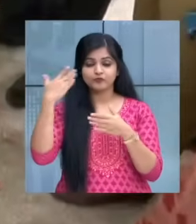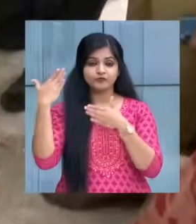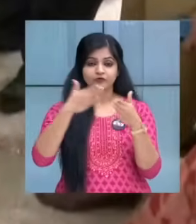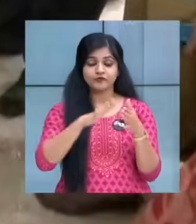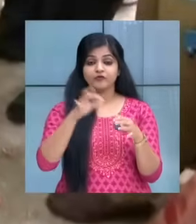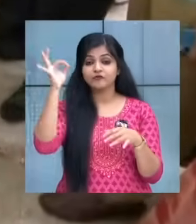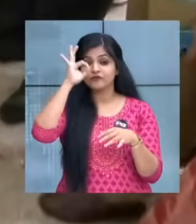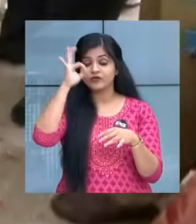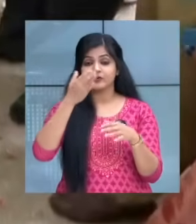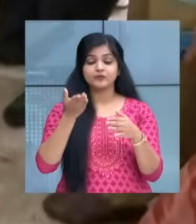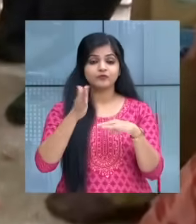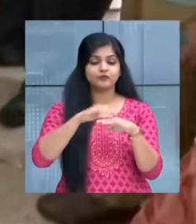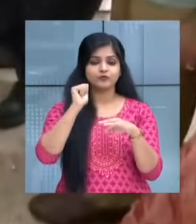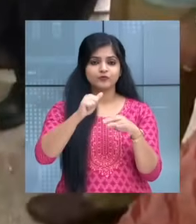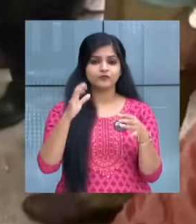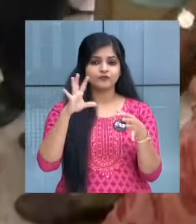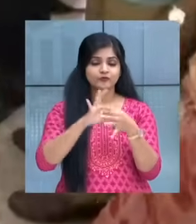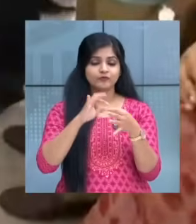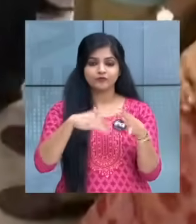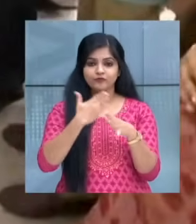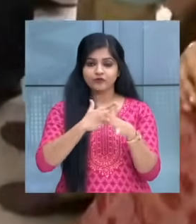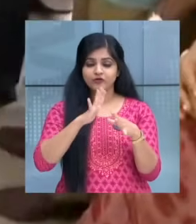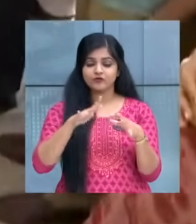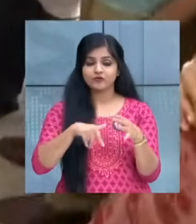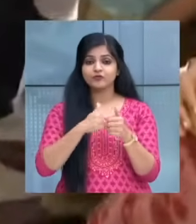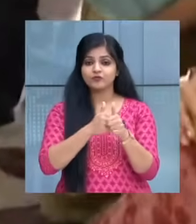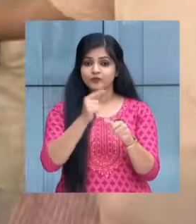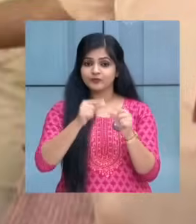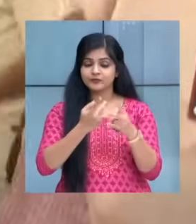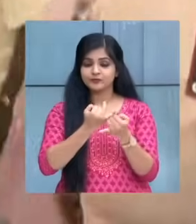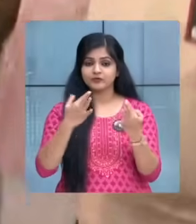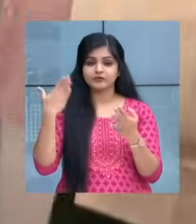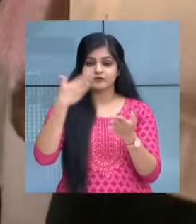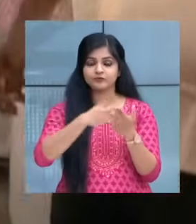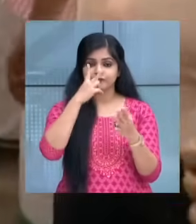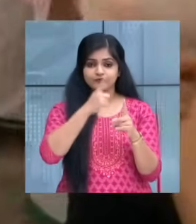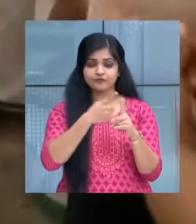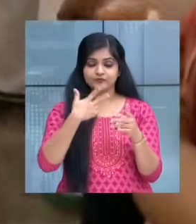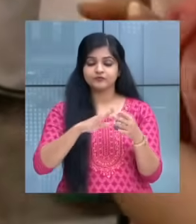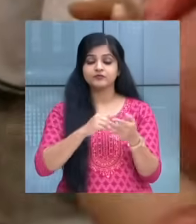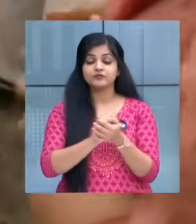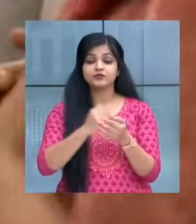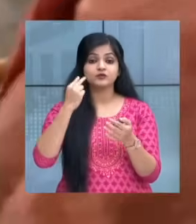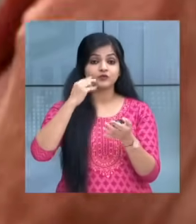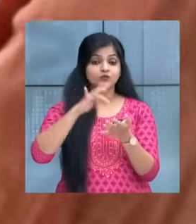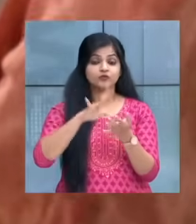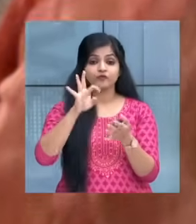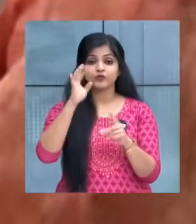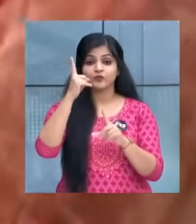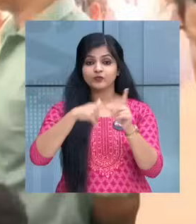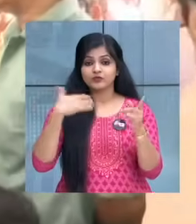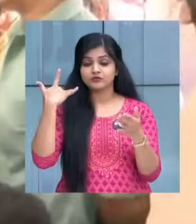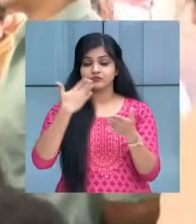സിനിമാ മേഖലയിൽ അദ്ദേഹത്തിന്റെ സഹപ്രവർത്തകരും ശിഷ്യരുമായിരുന്ന ആളുകളായിരുന്നു. തിരുവനന്തപുരവുമായി 40 വർഷത്തെ ബന്ധമുള്ള